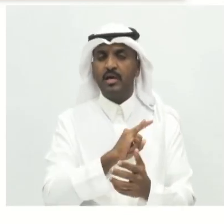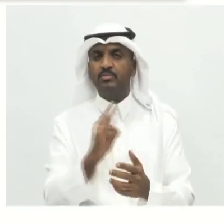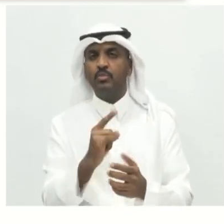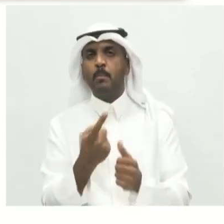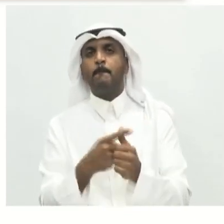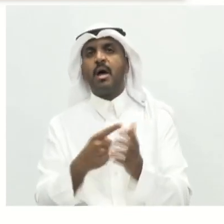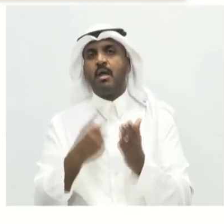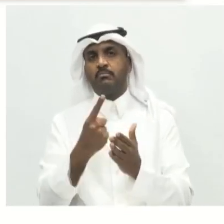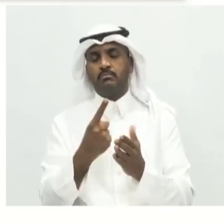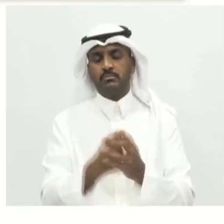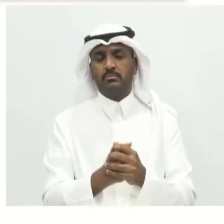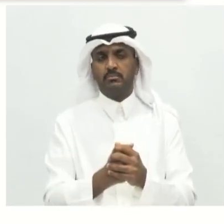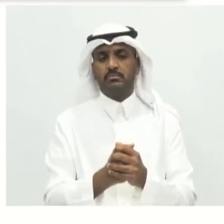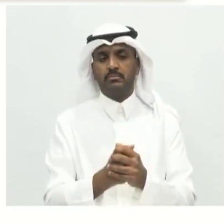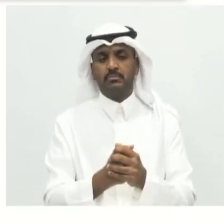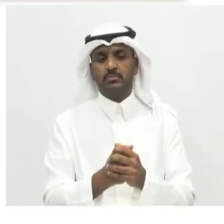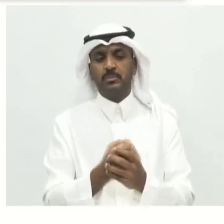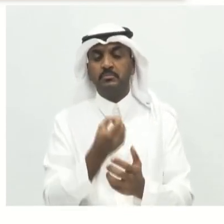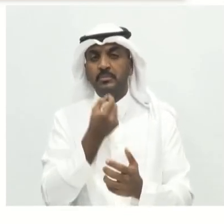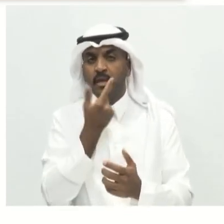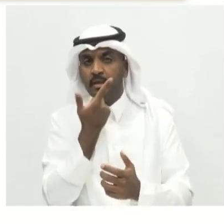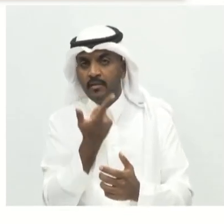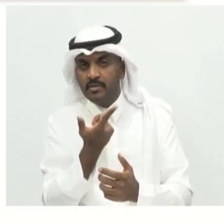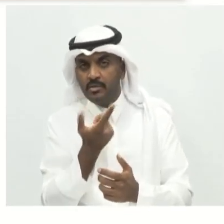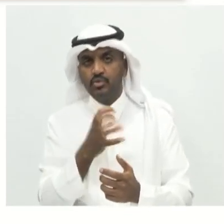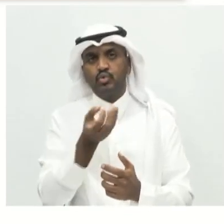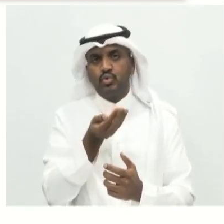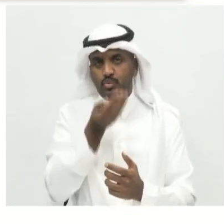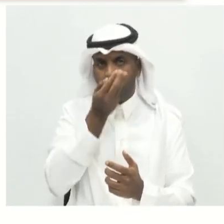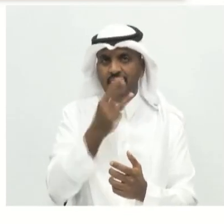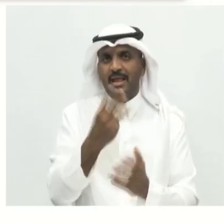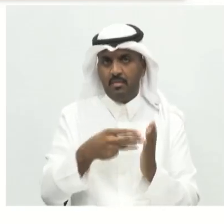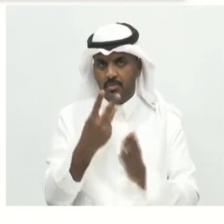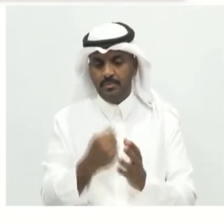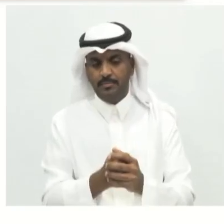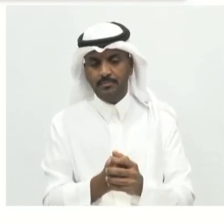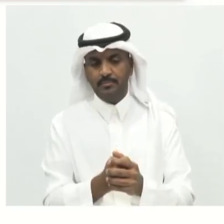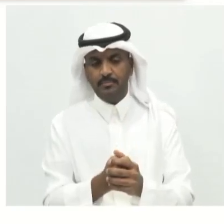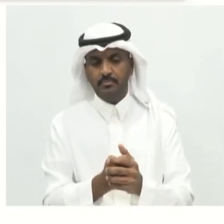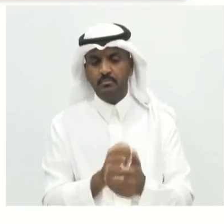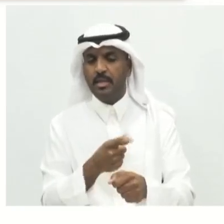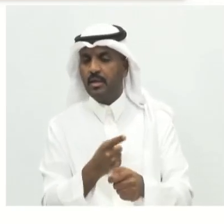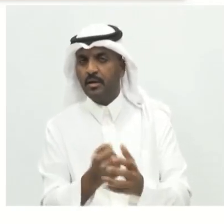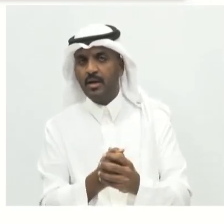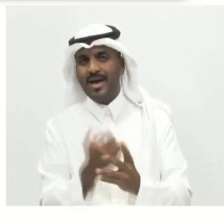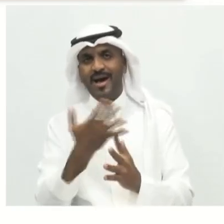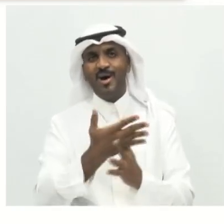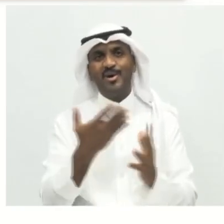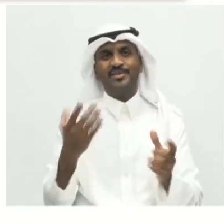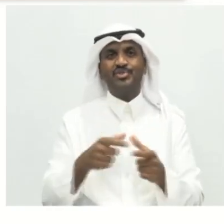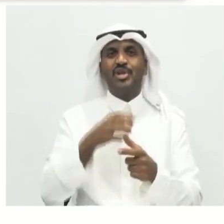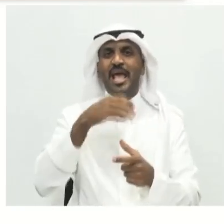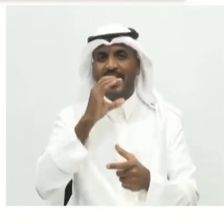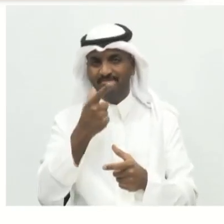دفعه واحده بل يتنفس اثناء شربه ثلاث مرات متى واين خارج